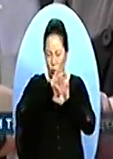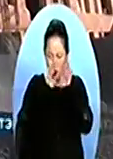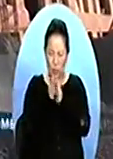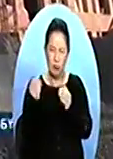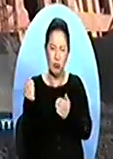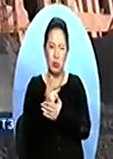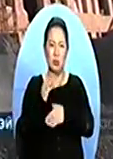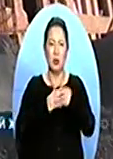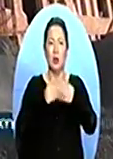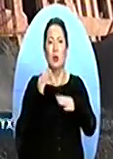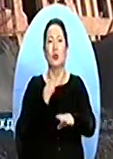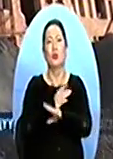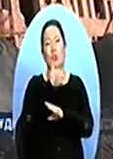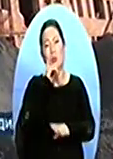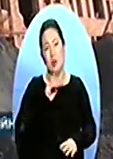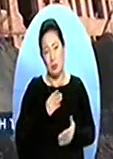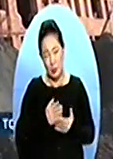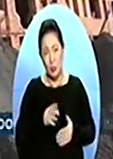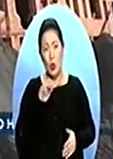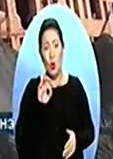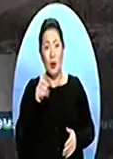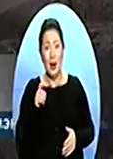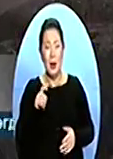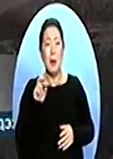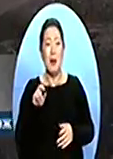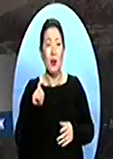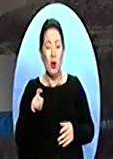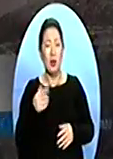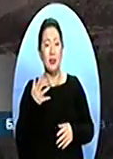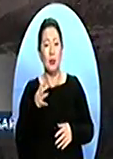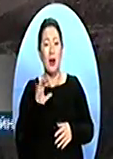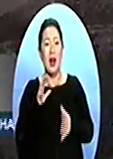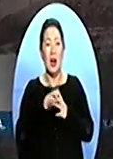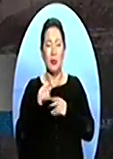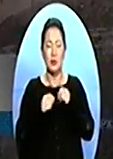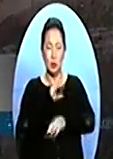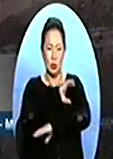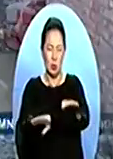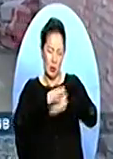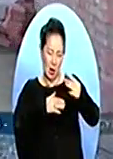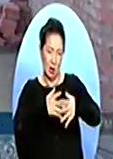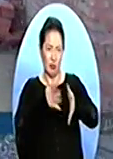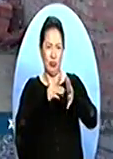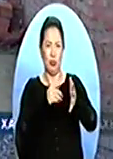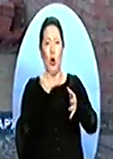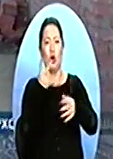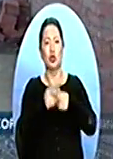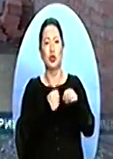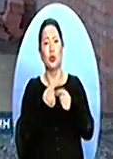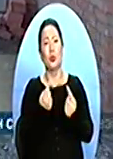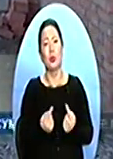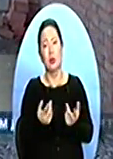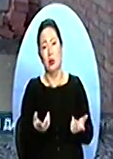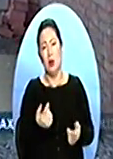дуусчих. Өвөрхангай аймгийн Мэргэд сургуультай адил Баянгор аймгийн 5-р 10 жилийн сургуулийн барилгач бас л гацаад 2 жил болж байна. 1000